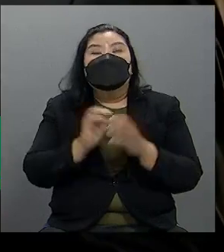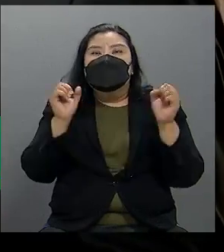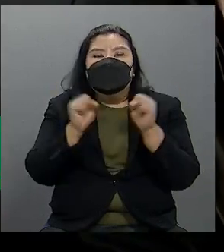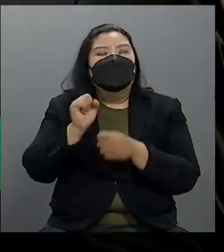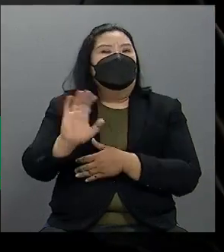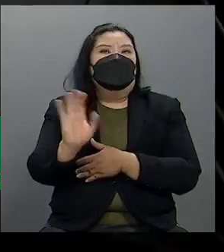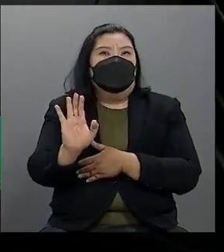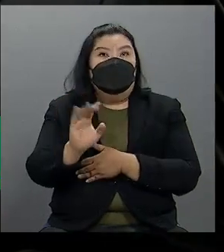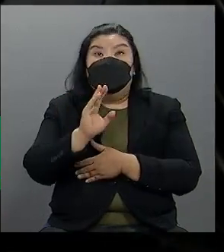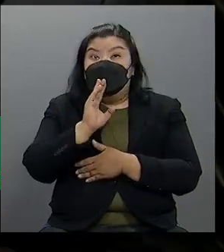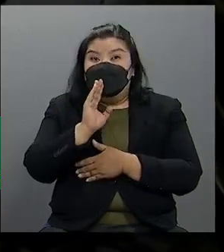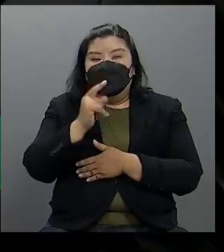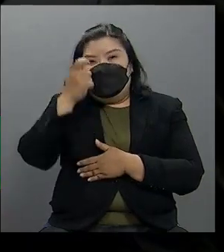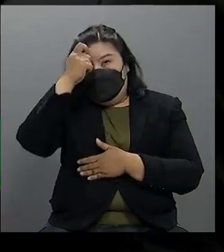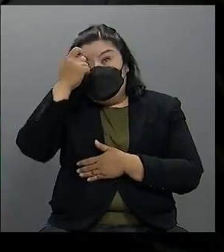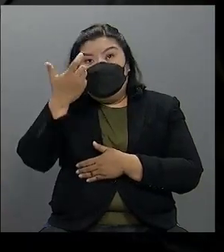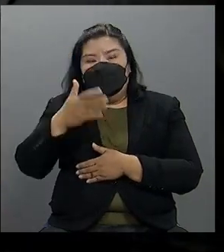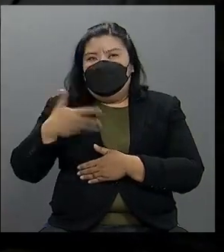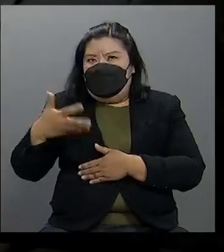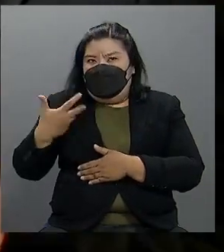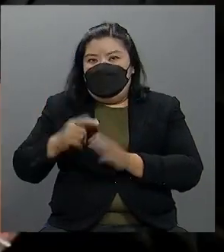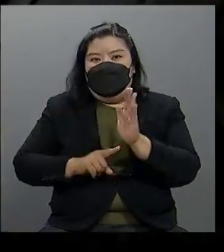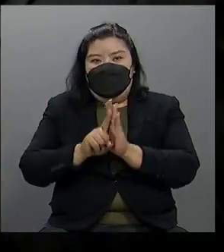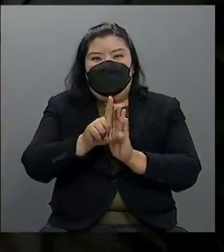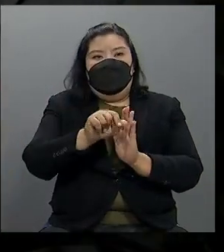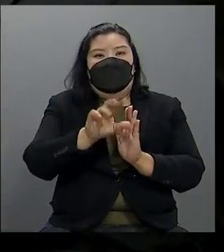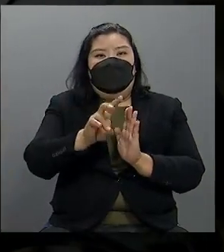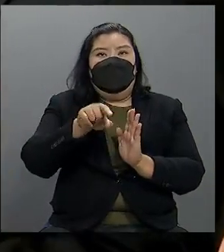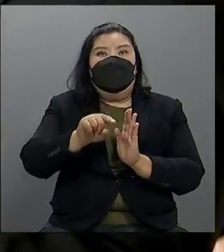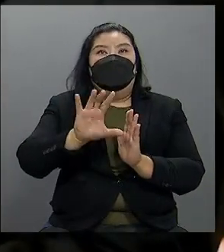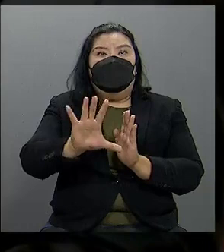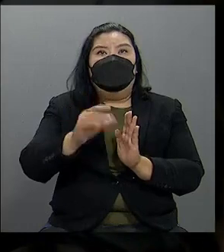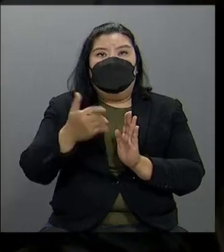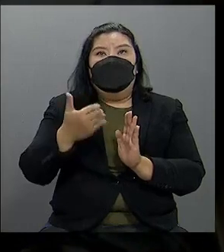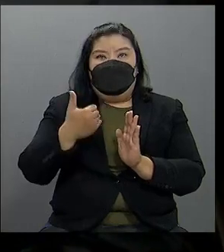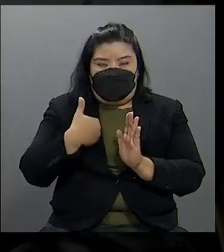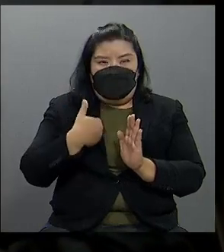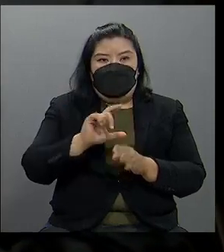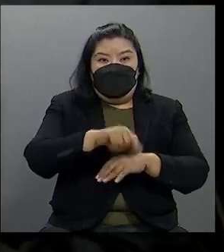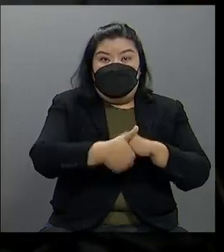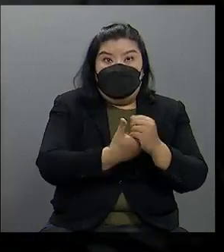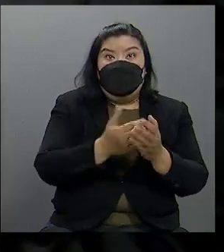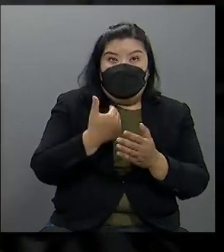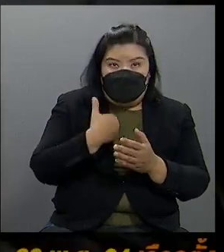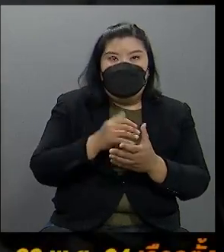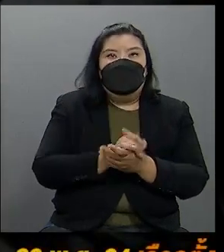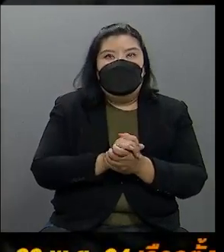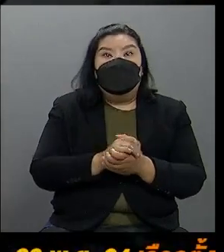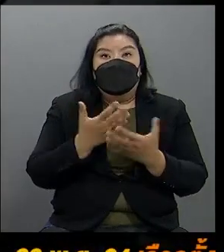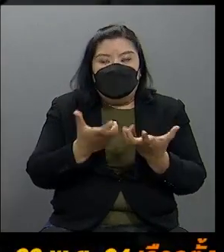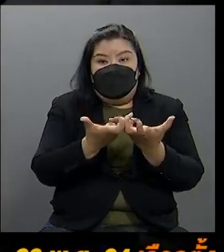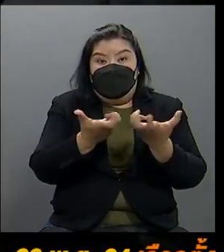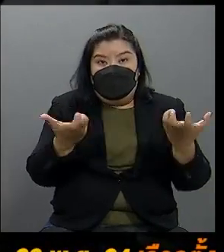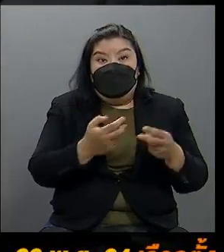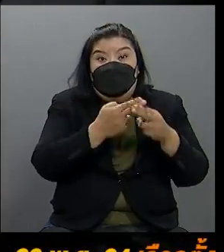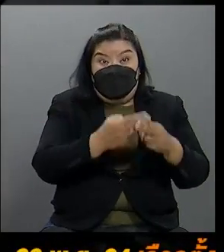ดอุณหภูมิแล้วนี่อุณหภูมิสูงเกิน 37.5 นี่นะครับก็จะมีกระบวนการล้างมือด้วยแอลกอฮอล์เจลแล้วก็เราจะมีที่พวกหน่วยเลือกตั้งจะมีที่ลงคะแนนพิเศษ